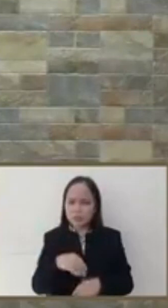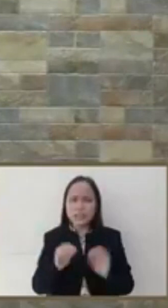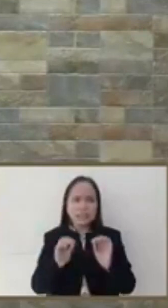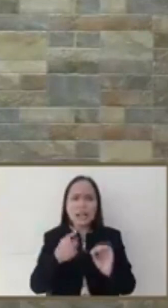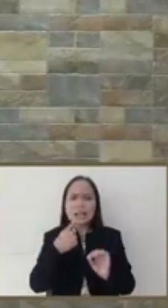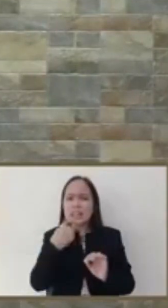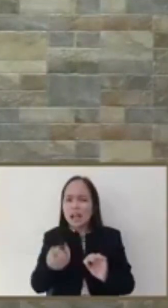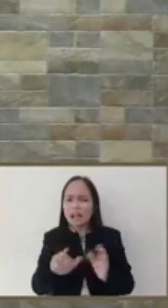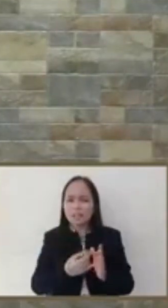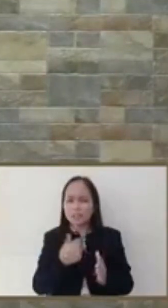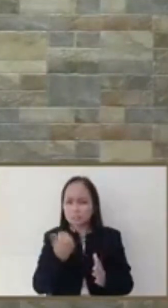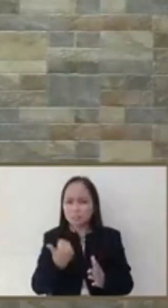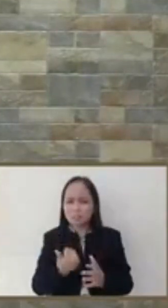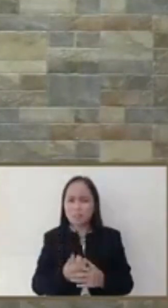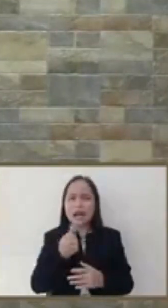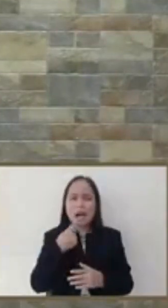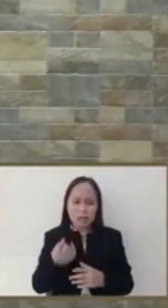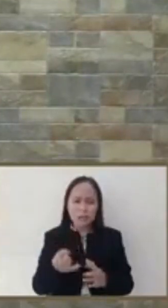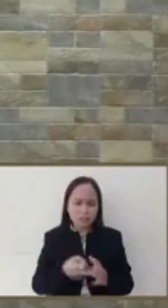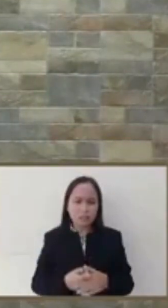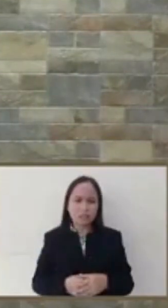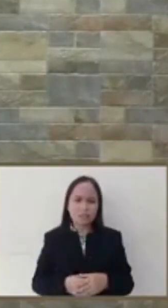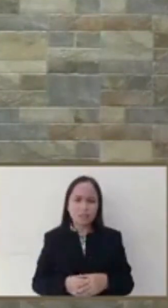it to others. Tell it to others.